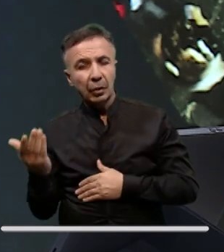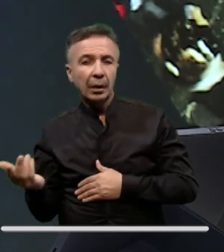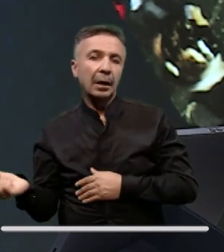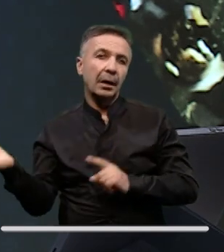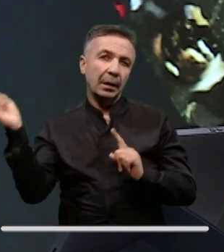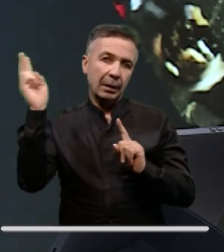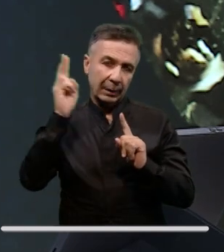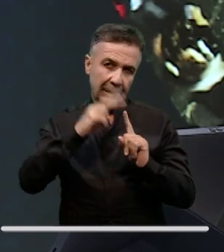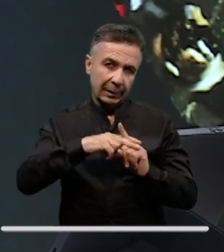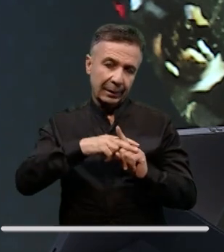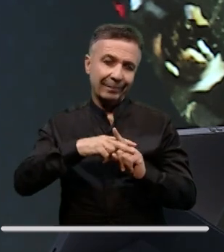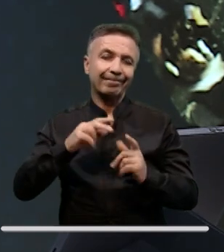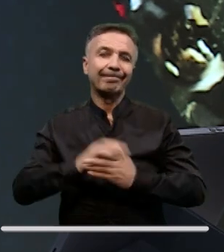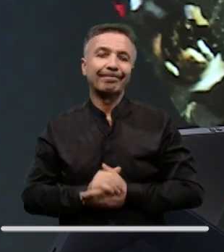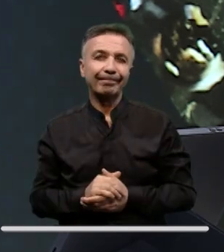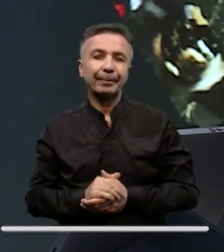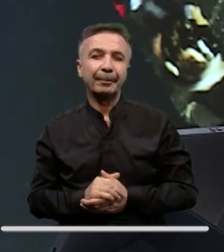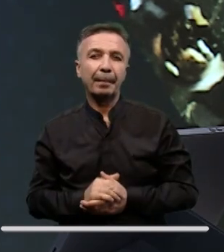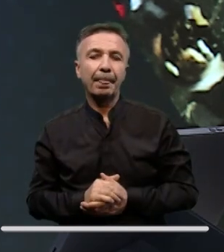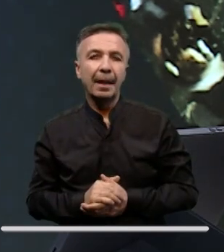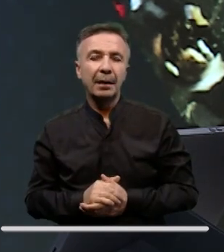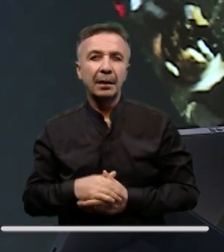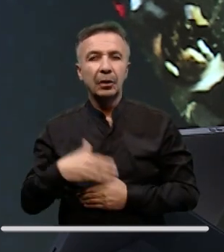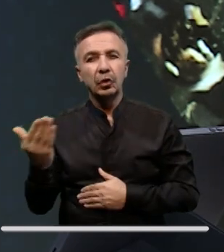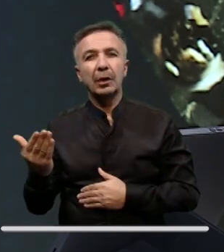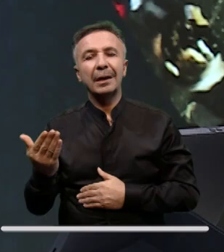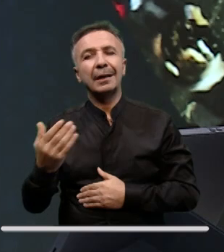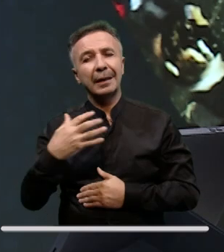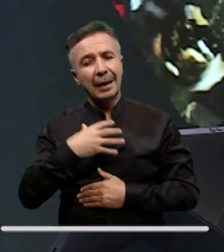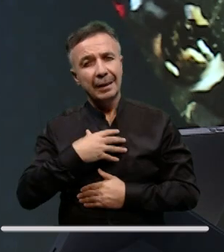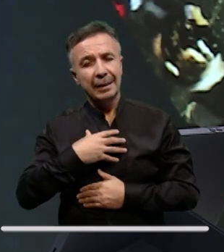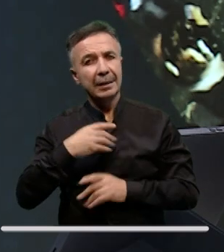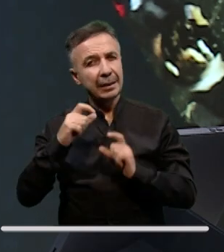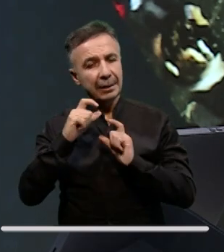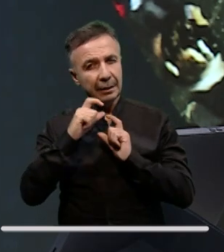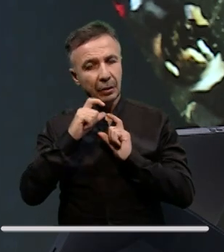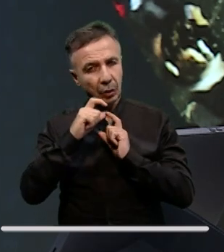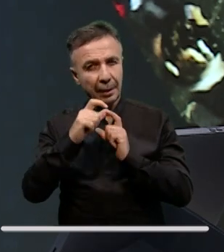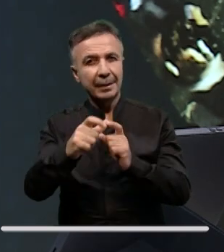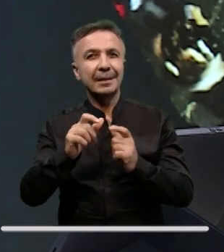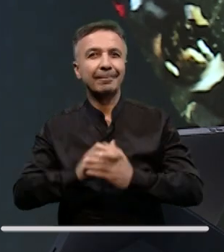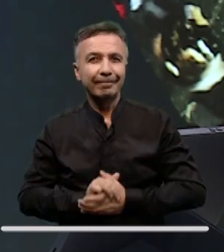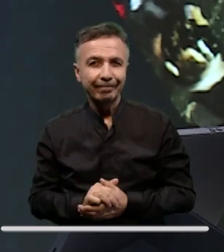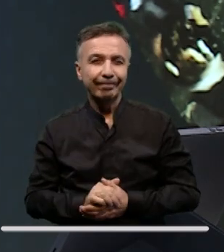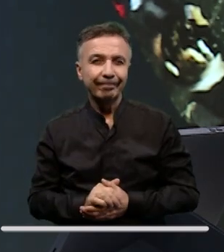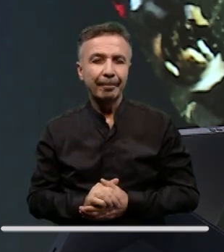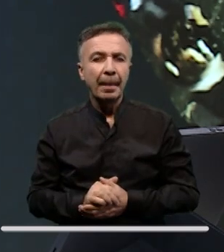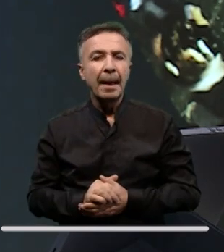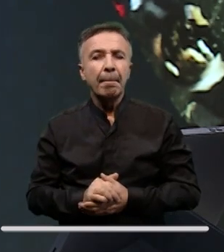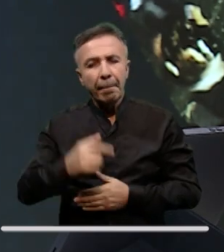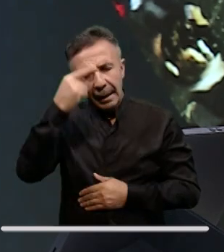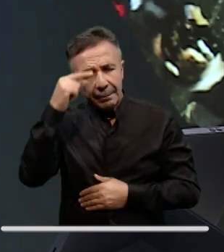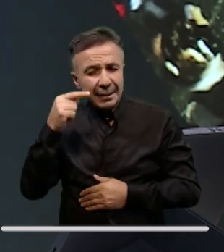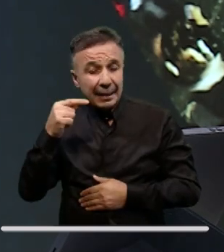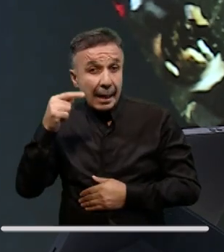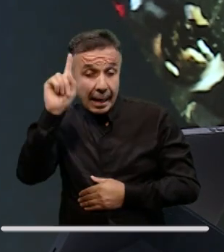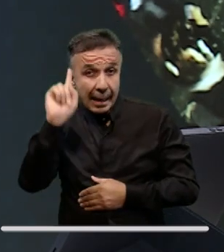Diyanet televizyonumu diyanete soralım ekibinden ekip arkadaşlarımıza ulaşacağınızı biliyorsunuz ama belki bizi ilk kez izleyenler